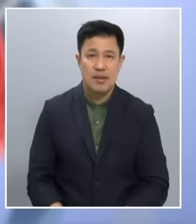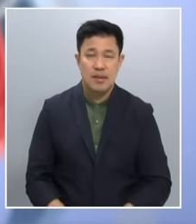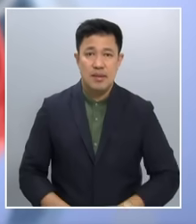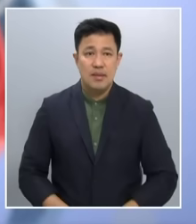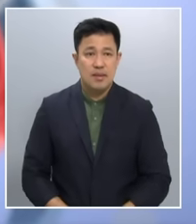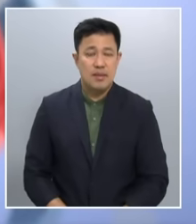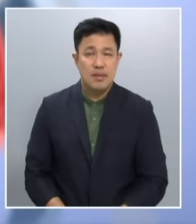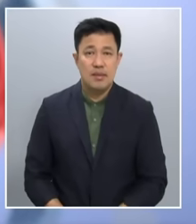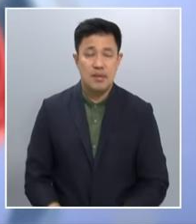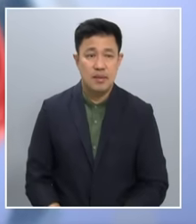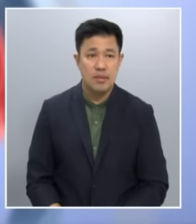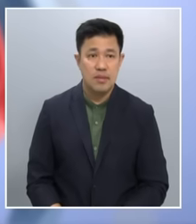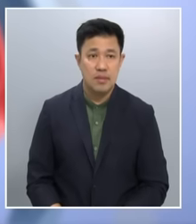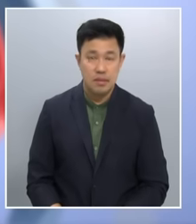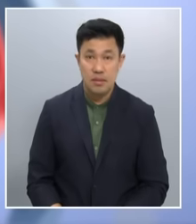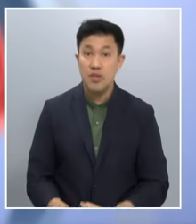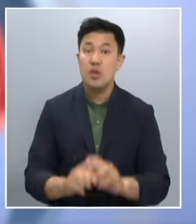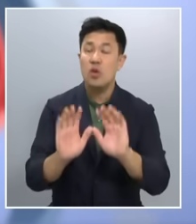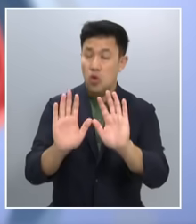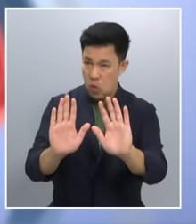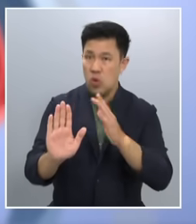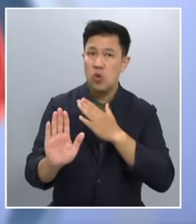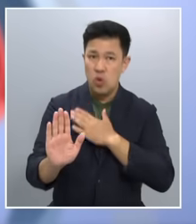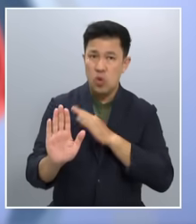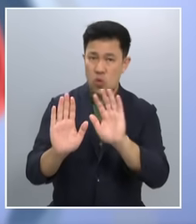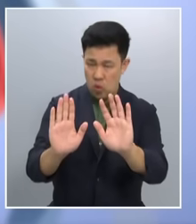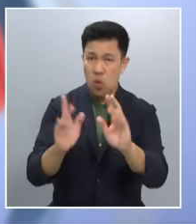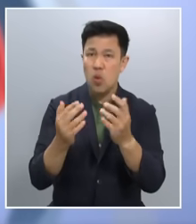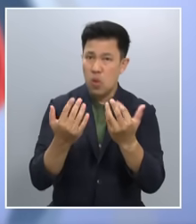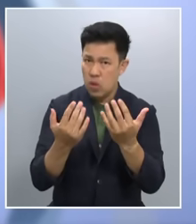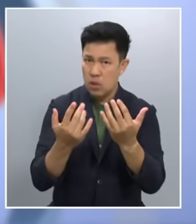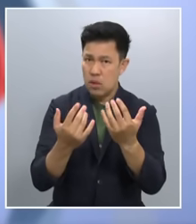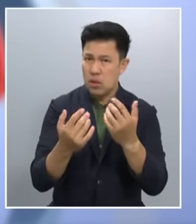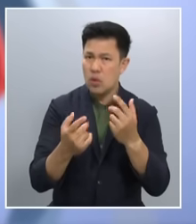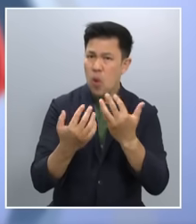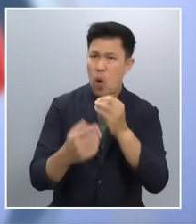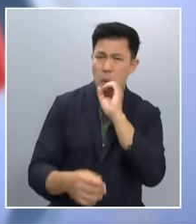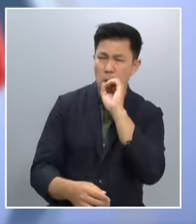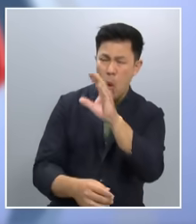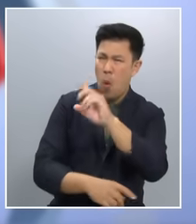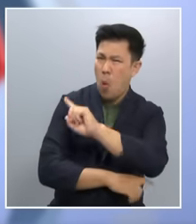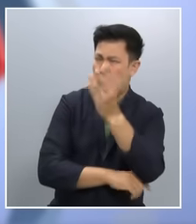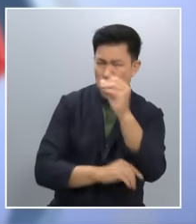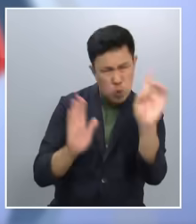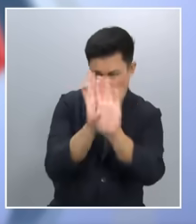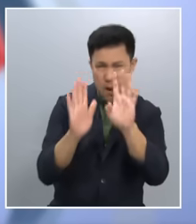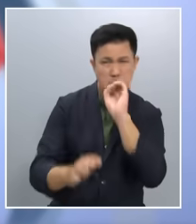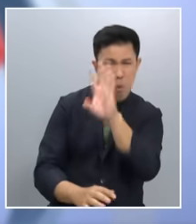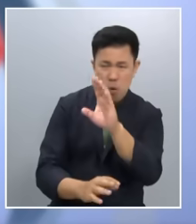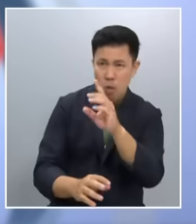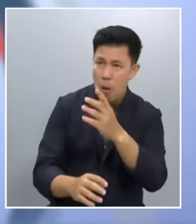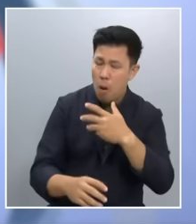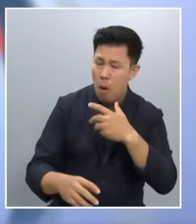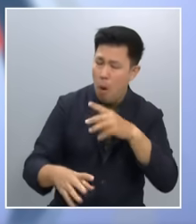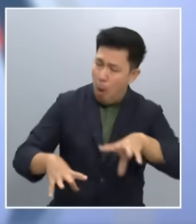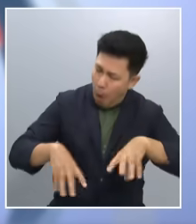วพี่จ่ายแ ค่ ว ่ า ได้งั้นเดี๋ยวอย่างนี้ได้งั้นเดี๋ยวพี่ให้คำตอบได้ช้าสุดวันไหนอะคะน้องฟิล์ม จริงๆ